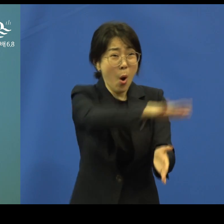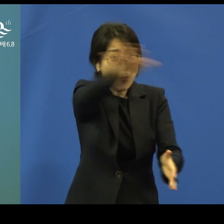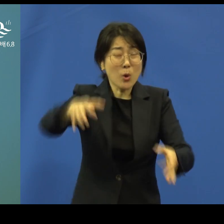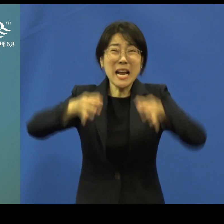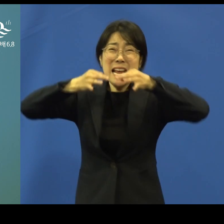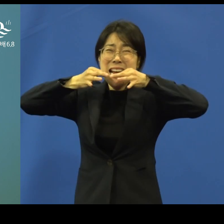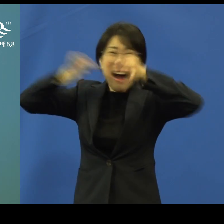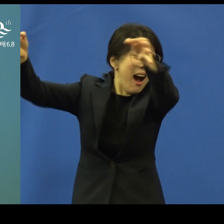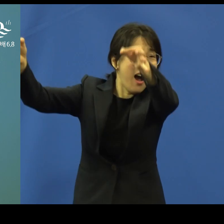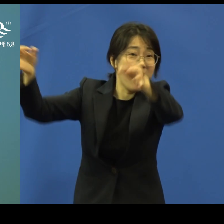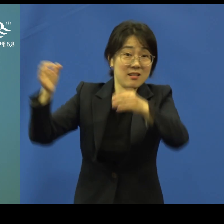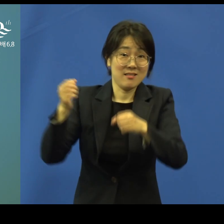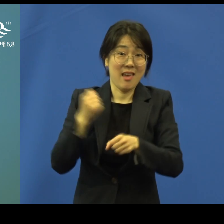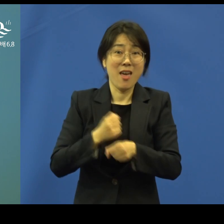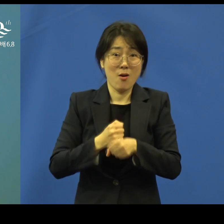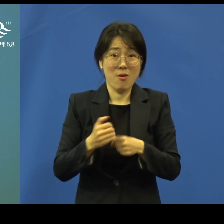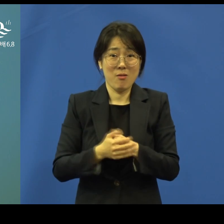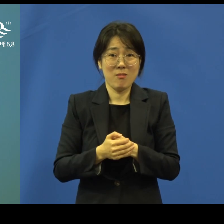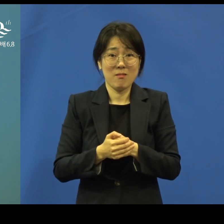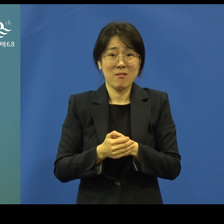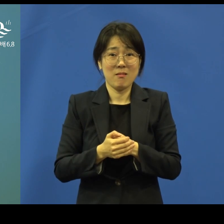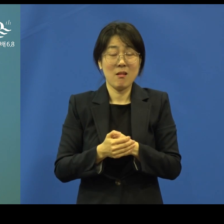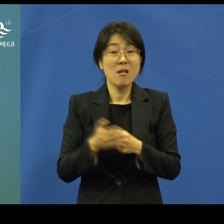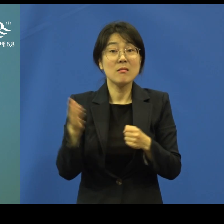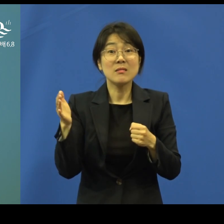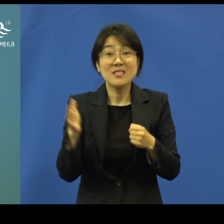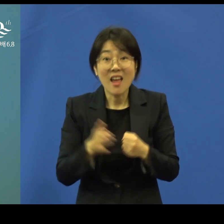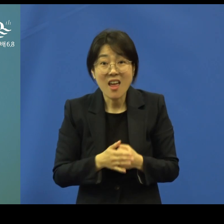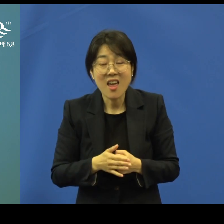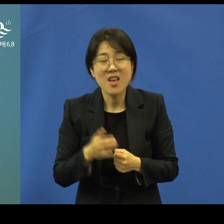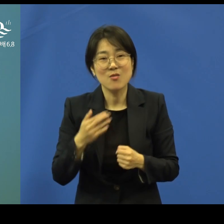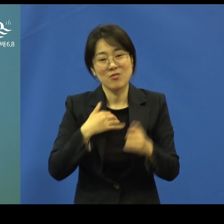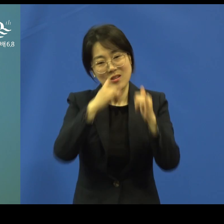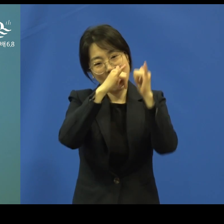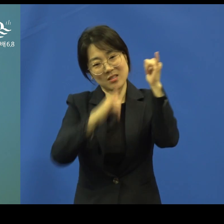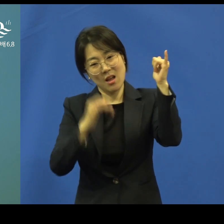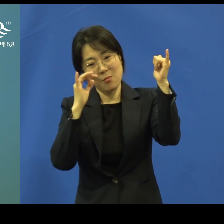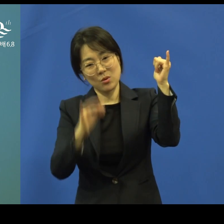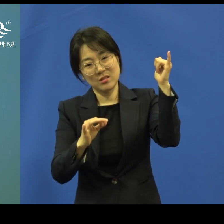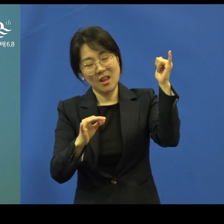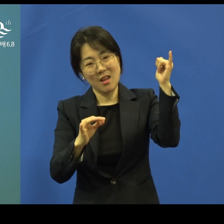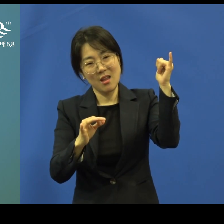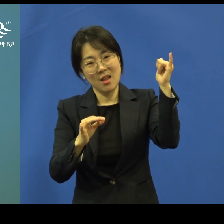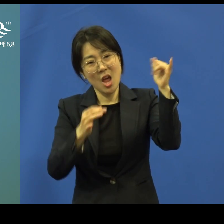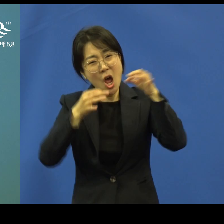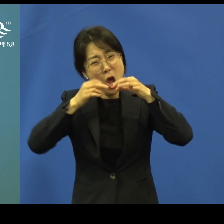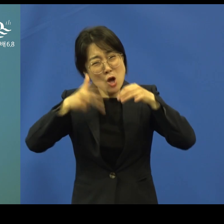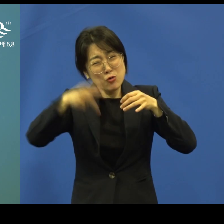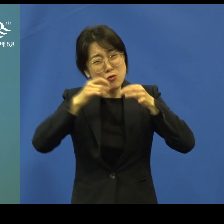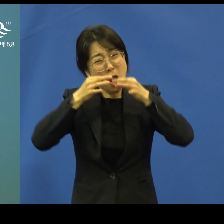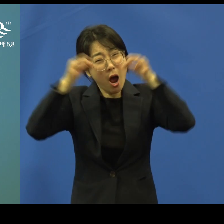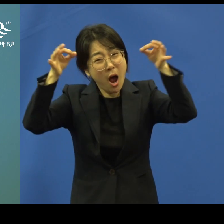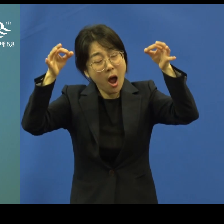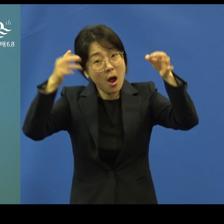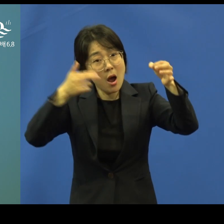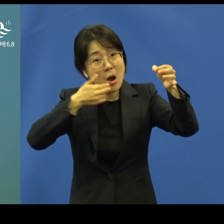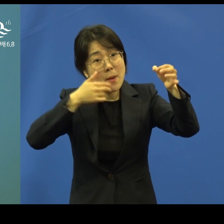그런데 그 열기가 식었어요. 언제부터인지 아십니까, 여러분? 90년대부터요. 90년대가 어때요, 여러분?